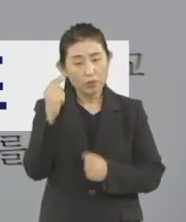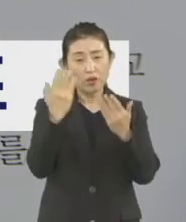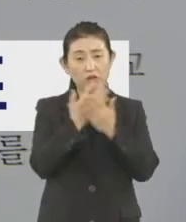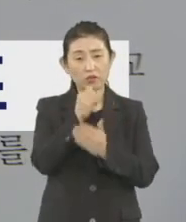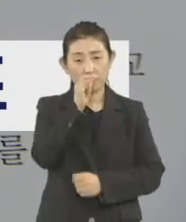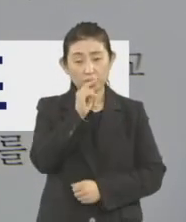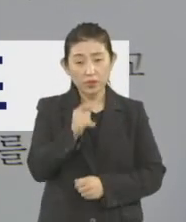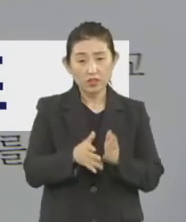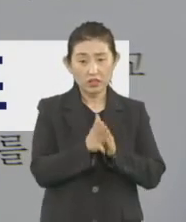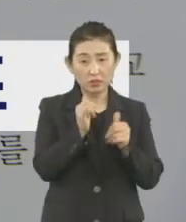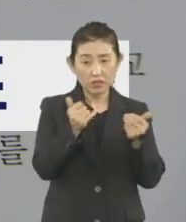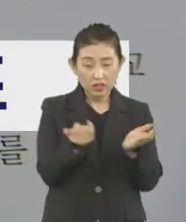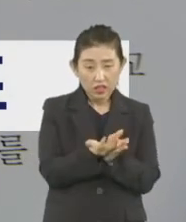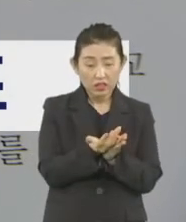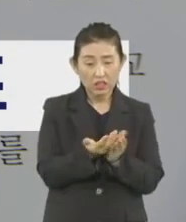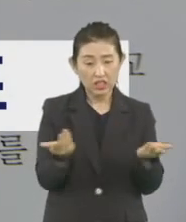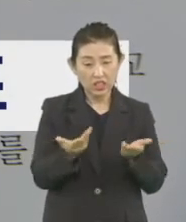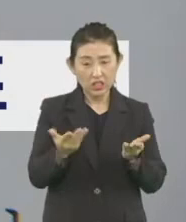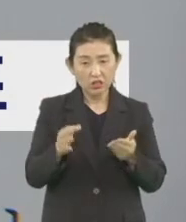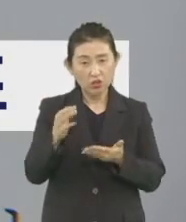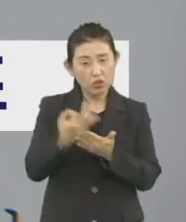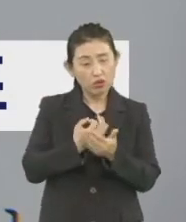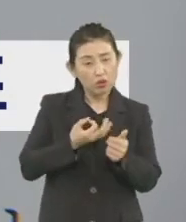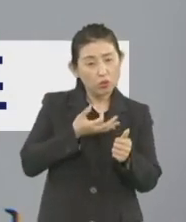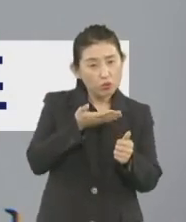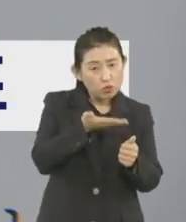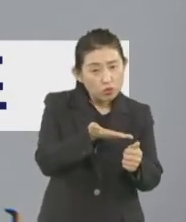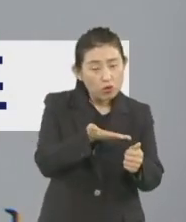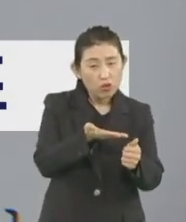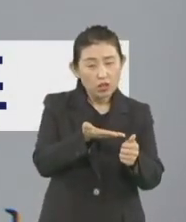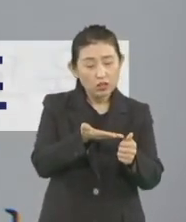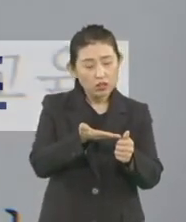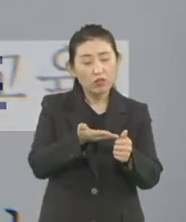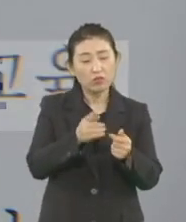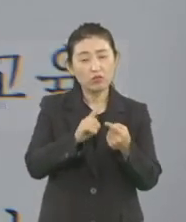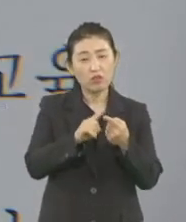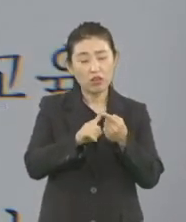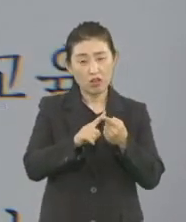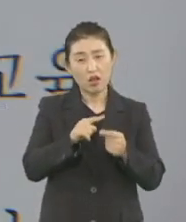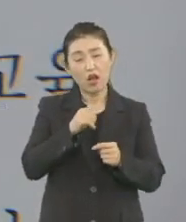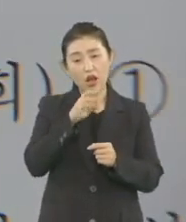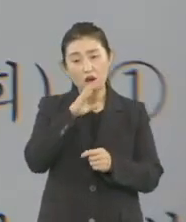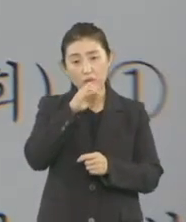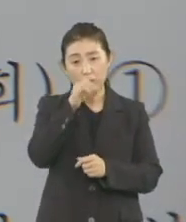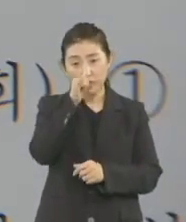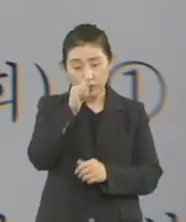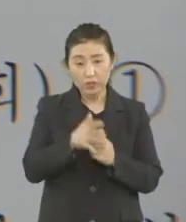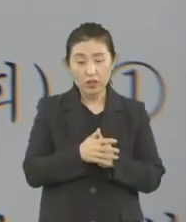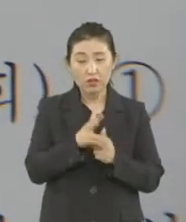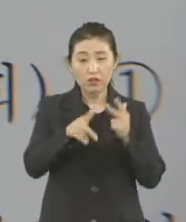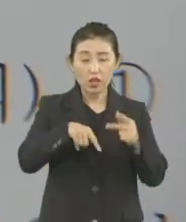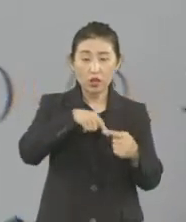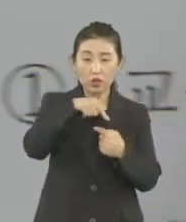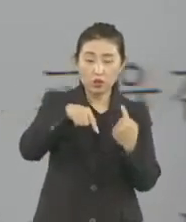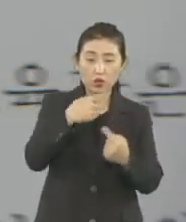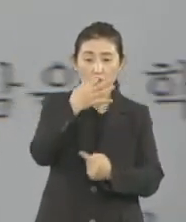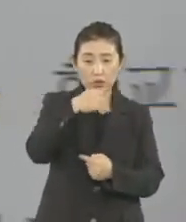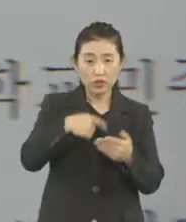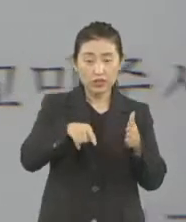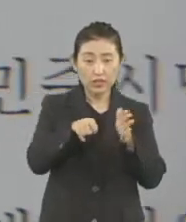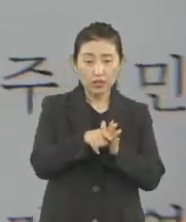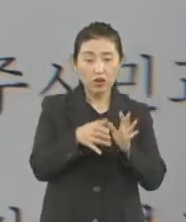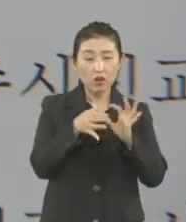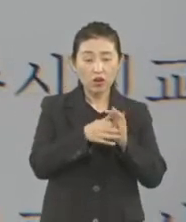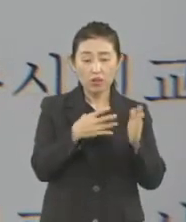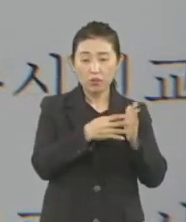또 시민단체의 일감을 몰아주려는 꼼수라는 비판도 있습니다. 사업의 효율성을 위해 관련 법인 단체에 위탁할